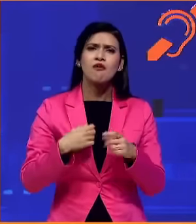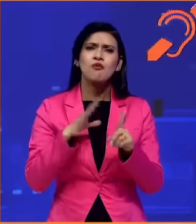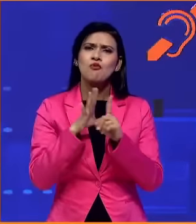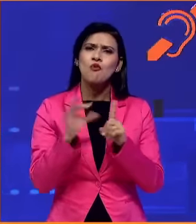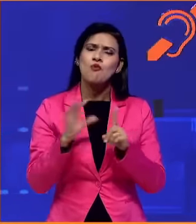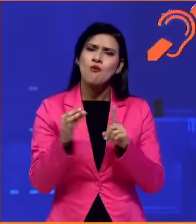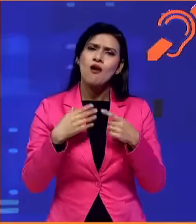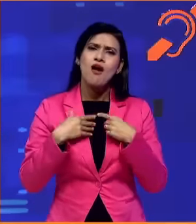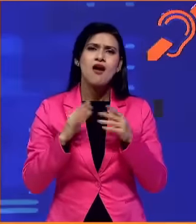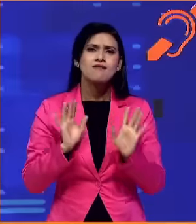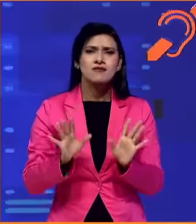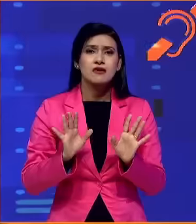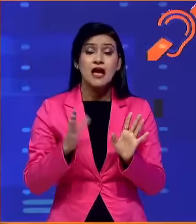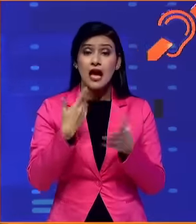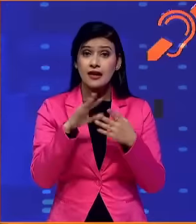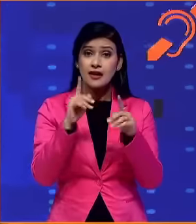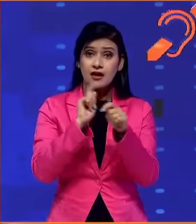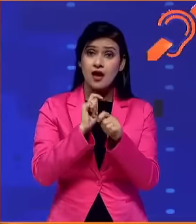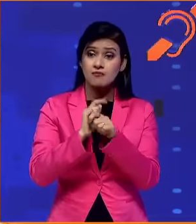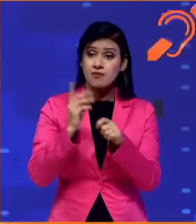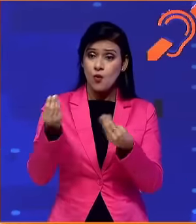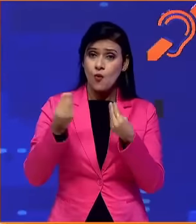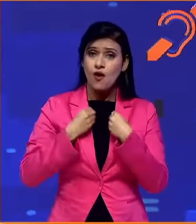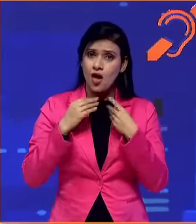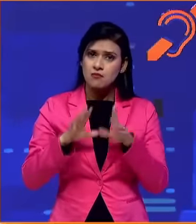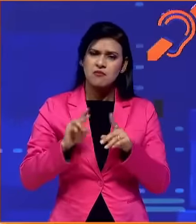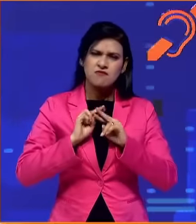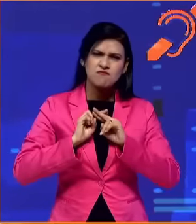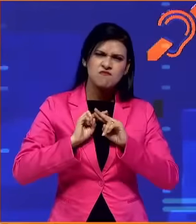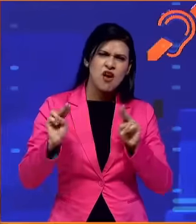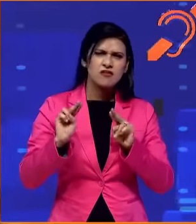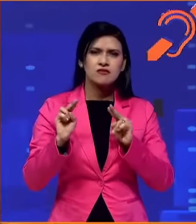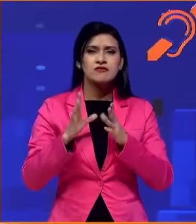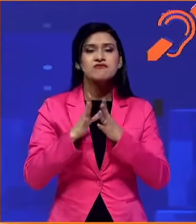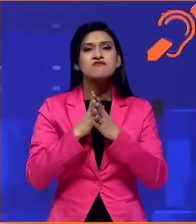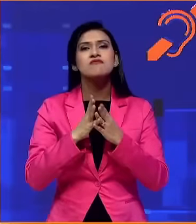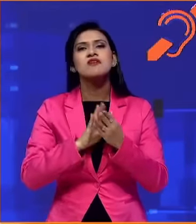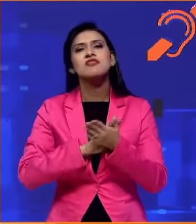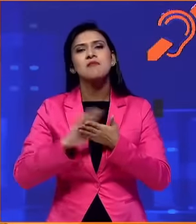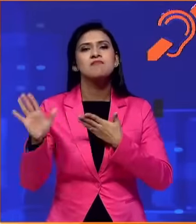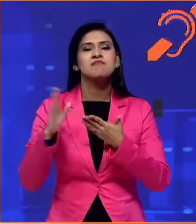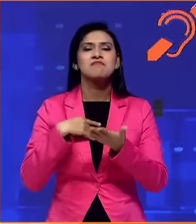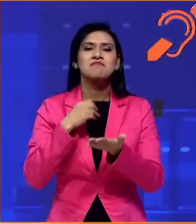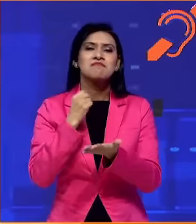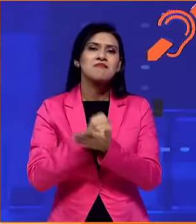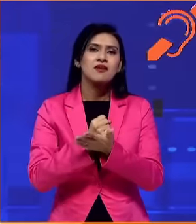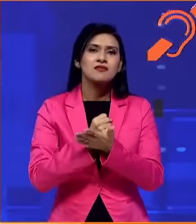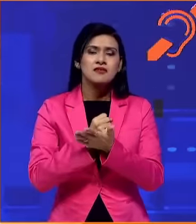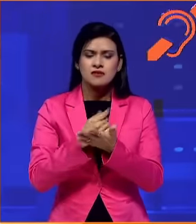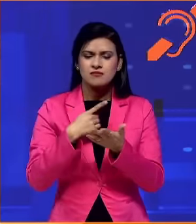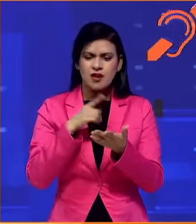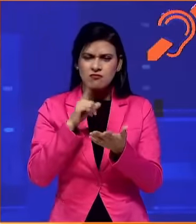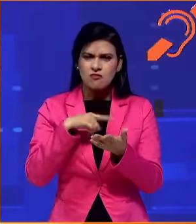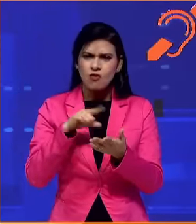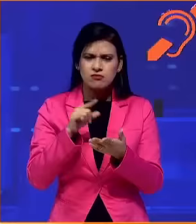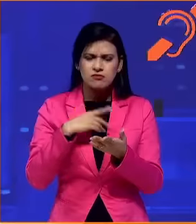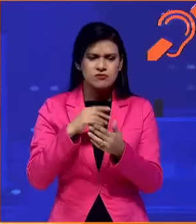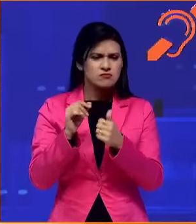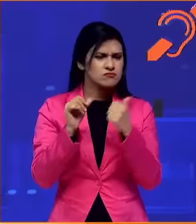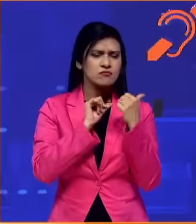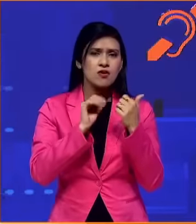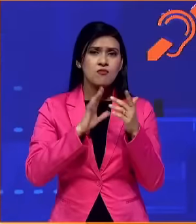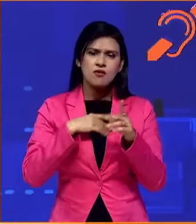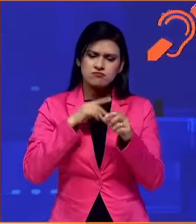मैंयहसुनिश्चितकरताहूंकिवहपूराहोजाए; मैंइसेपूरीताकतसेकरताहूंऔरकभीपीछेमुड़करनहीं देखताक्योंकिमेरामानना ​​हैकि